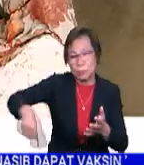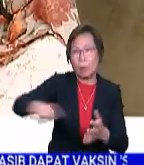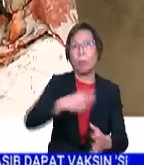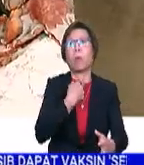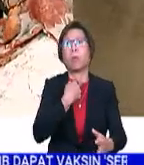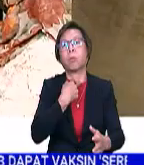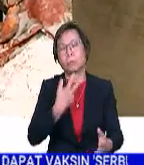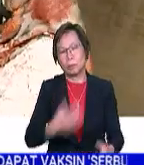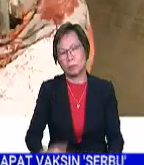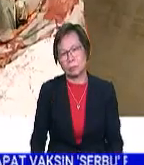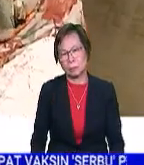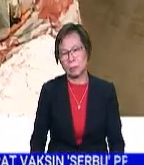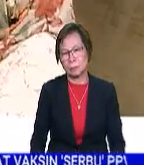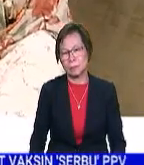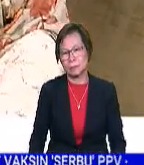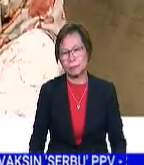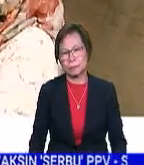terkesan.